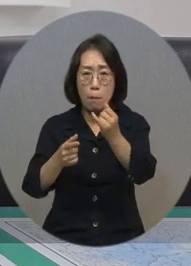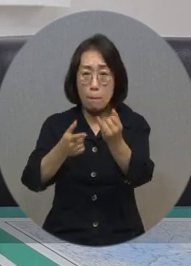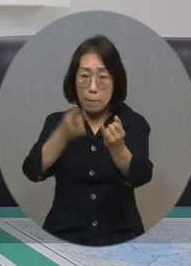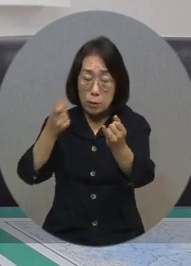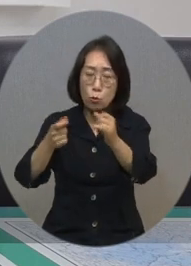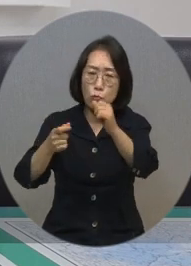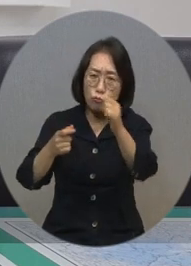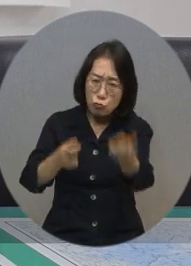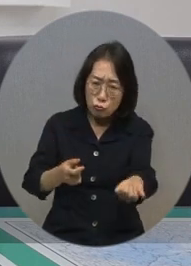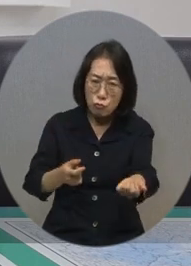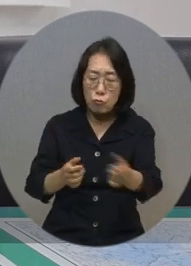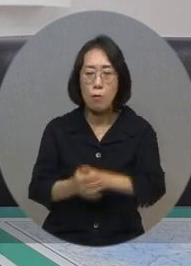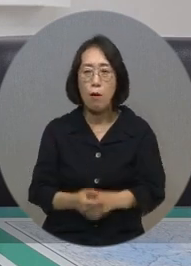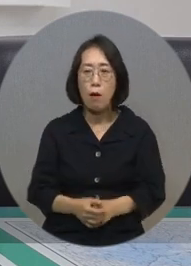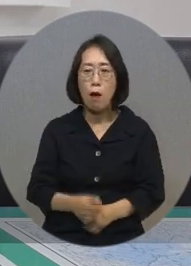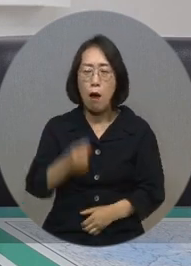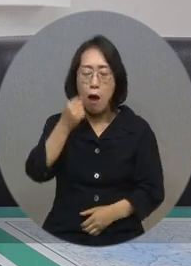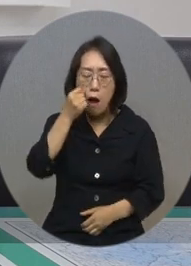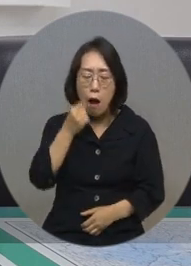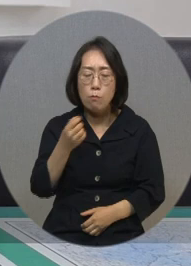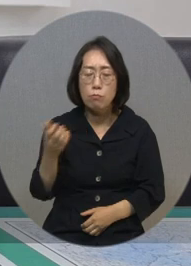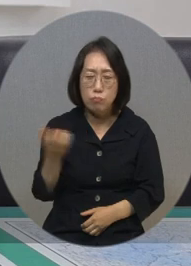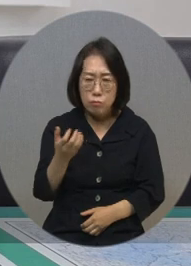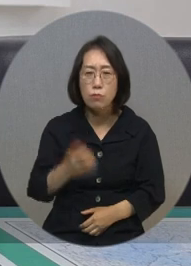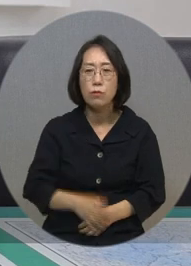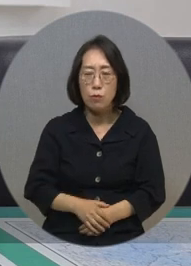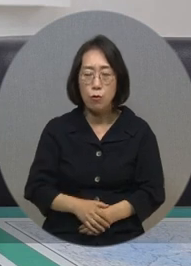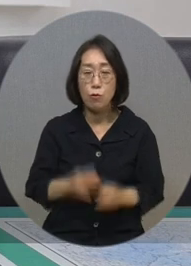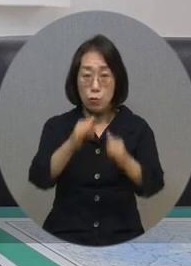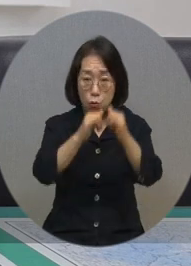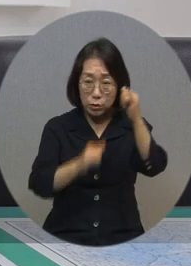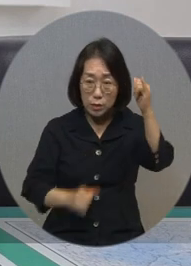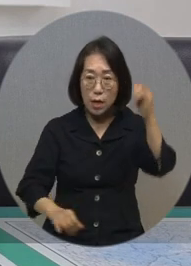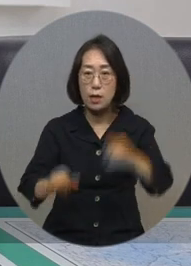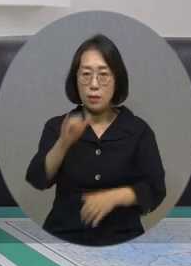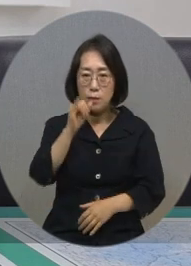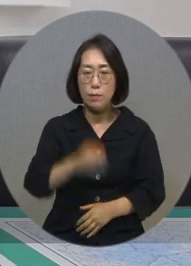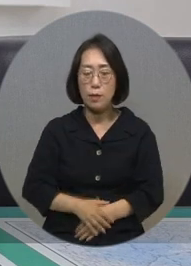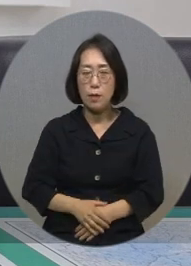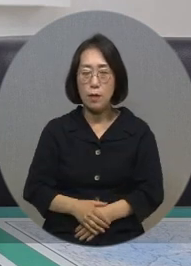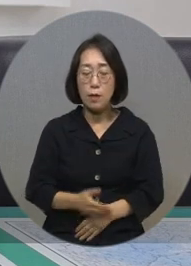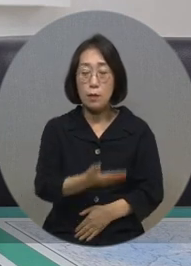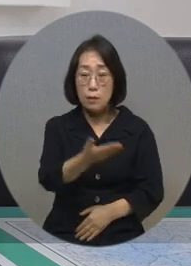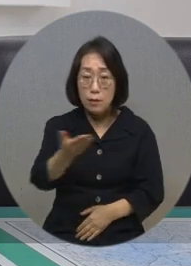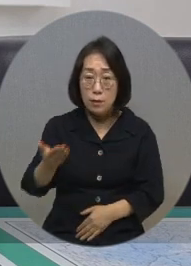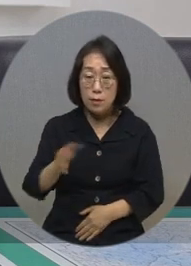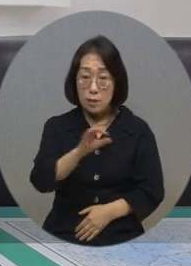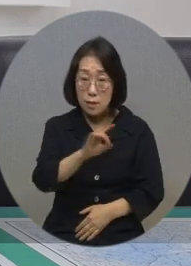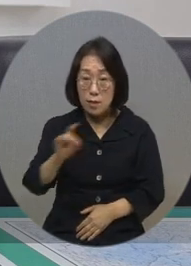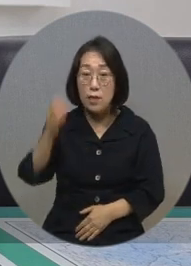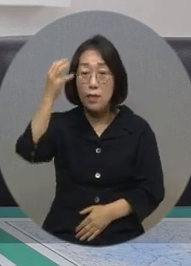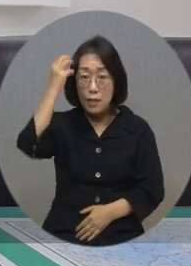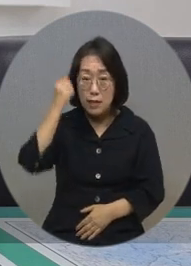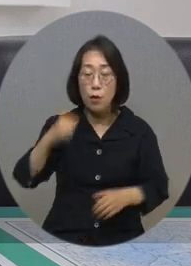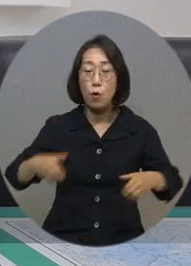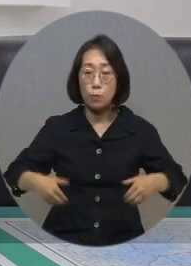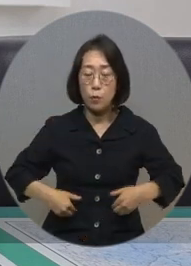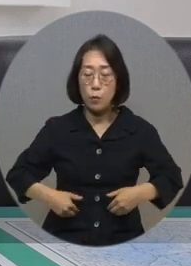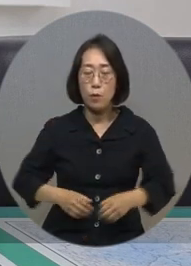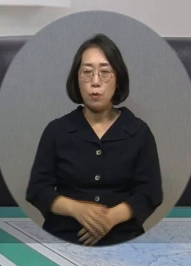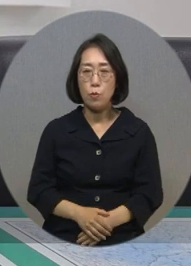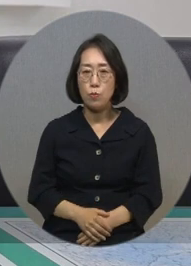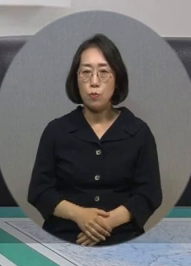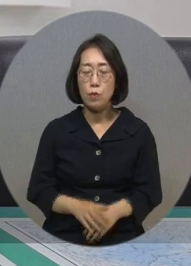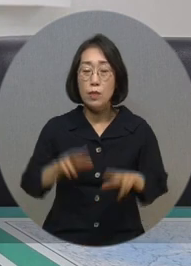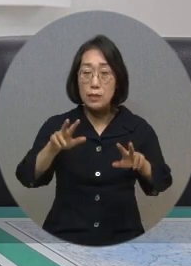그 아픈 그런 또 어 역사적 사실이 있습니다 이분들 좀 기억을 해야 될 것 같고 그래서